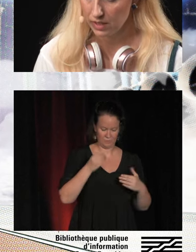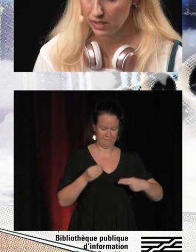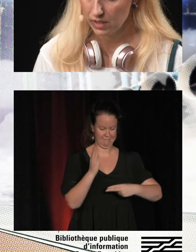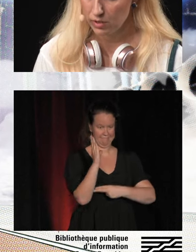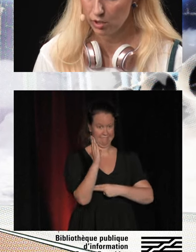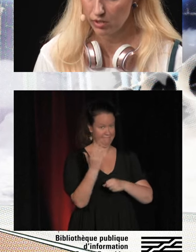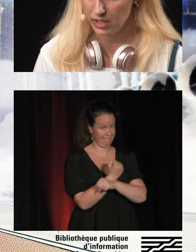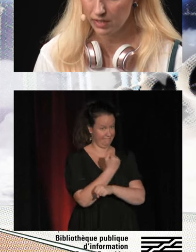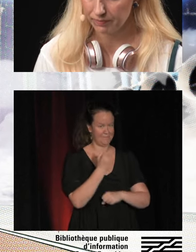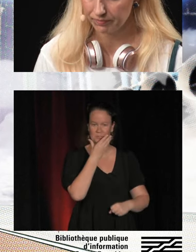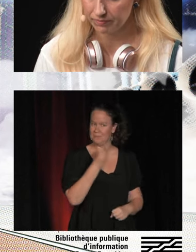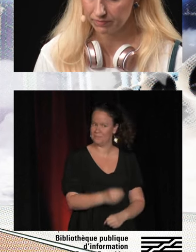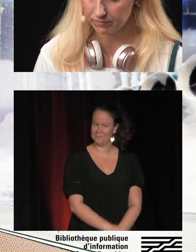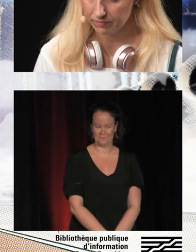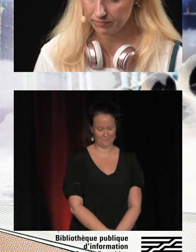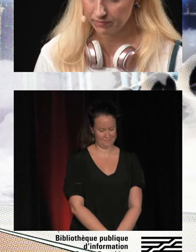fait. C'est joli.